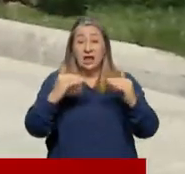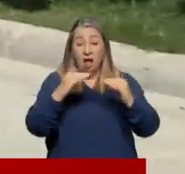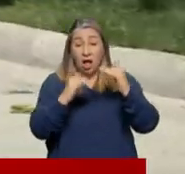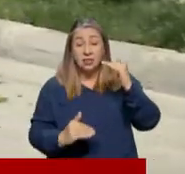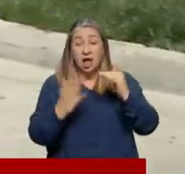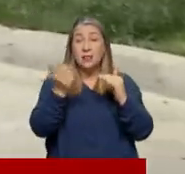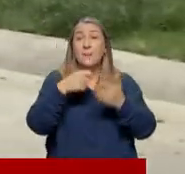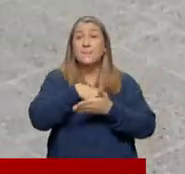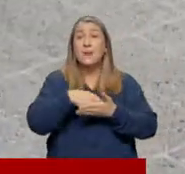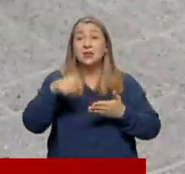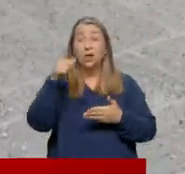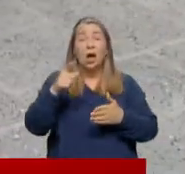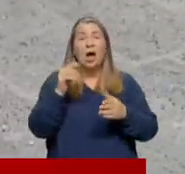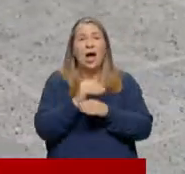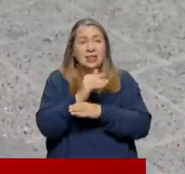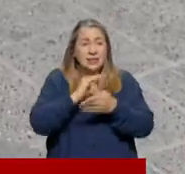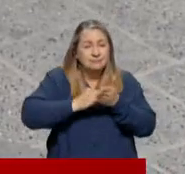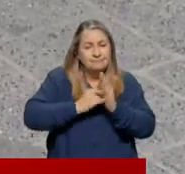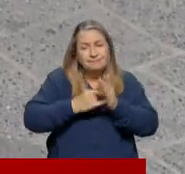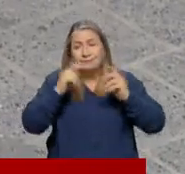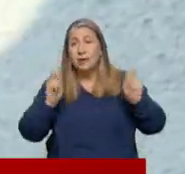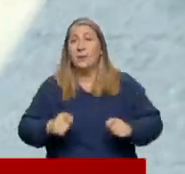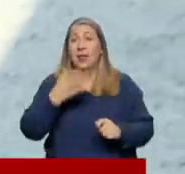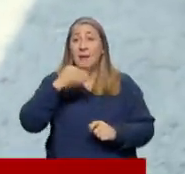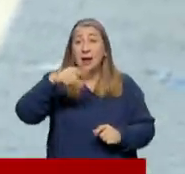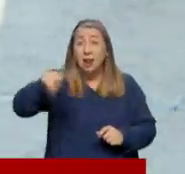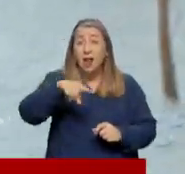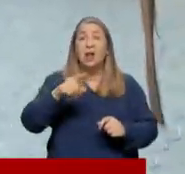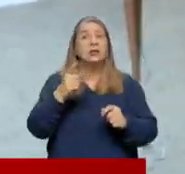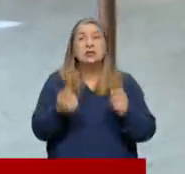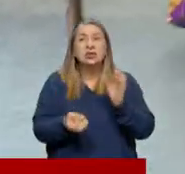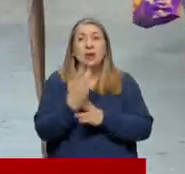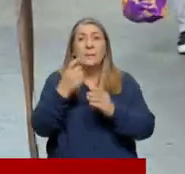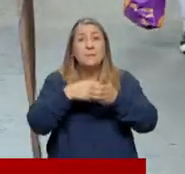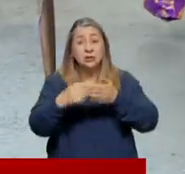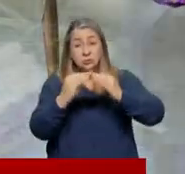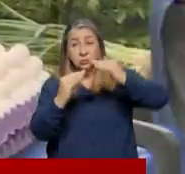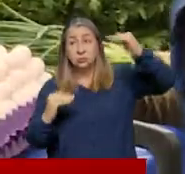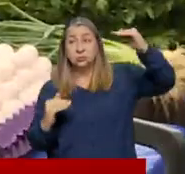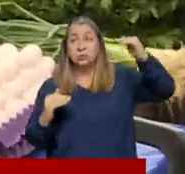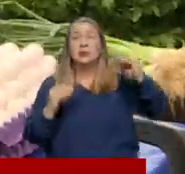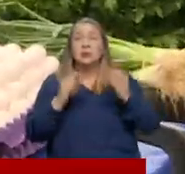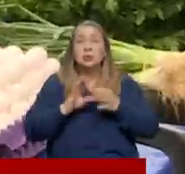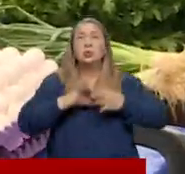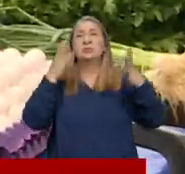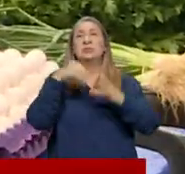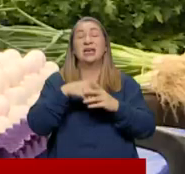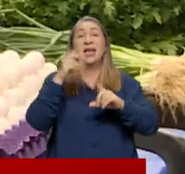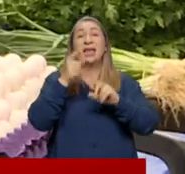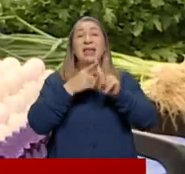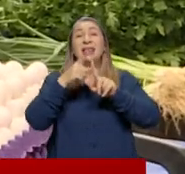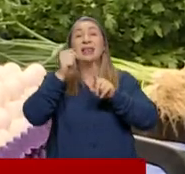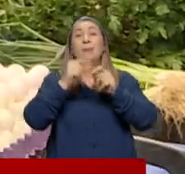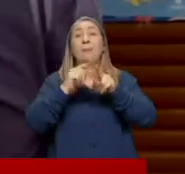sınırının bu aldıkları maaşla hayata tutunmaya çalışan emekliler ortaya çıkan maaş uçurumunun giderilmesi için intibak